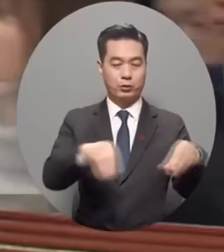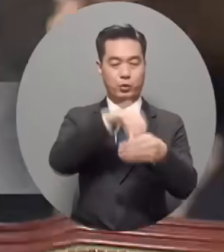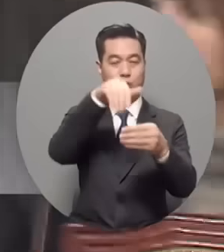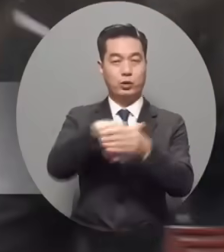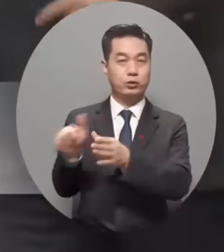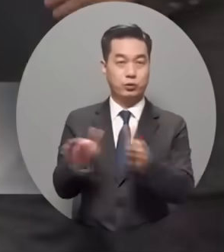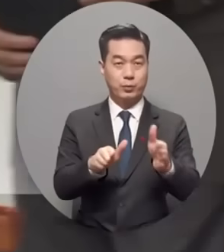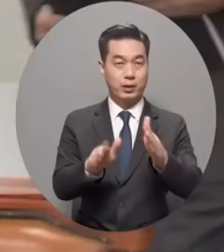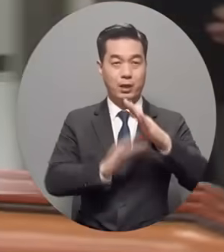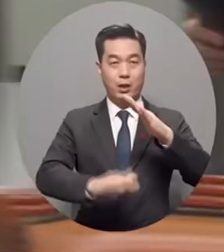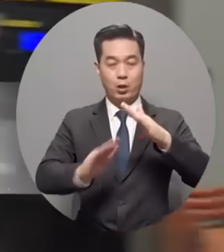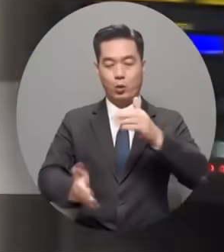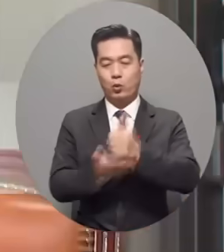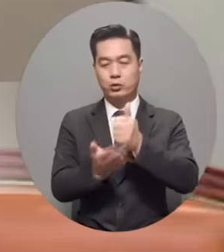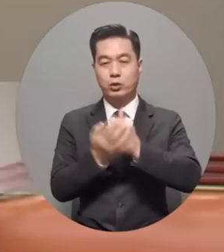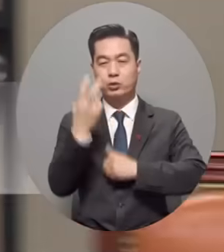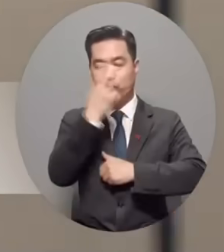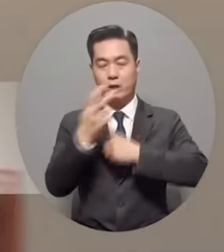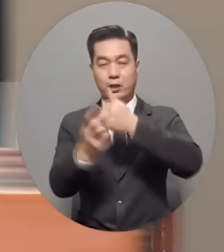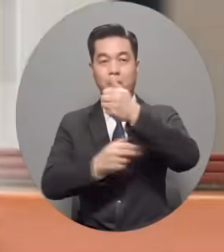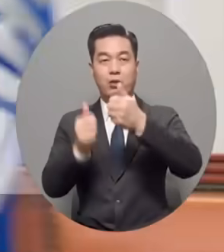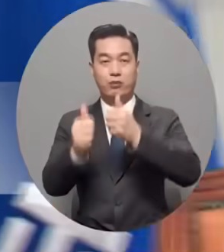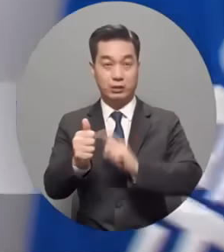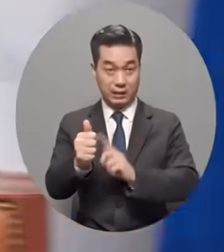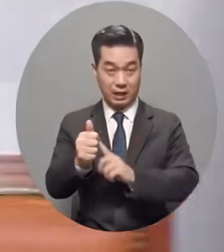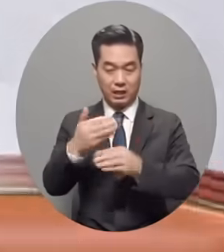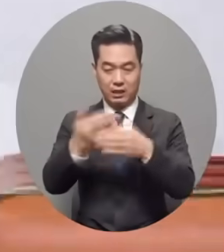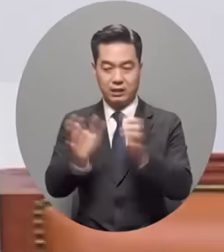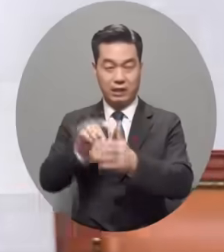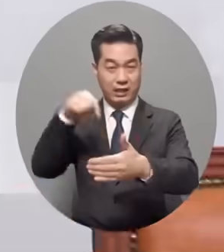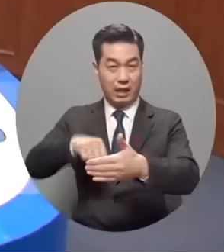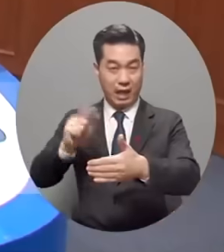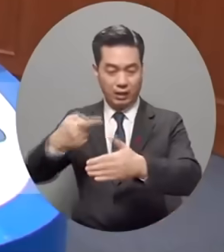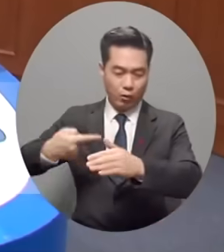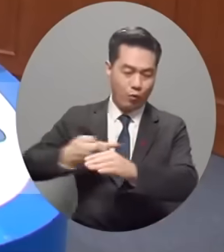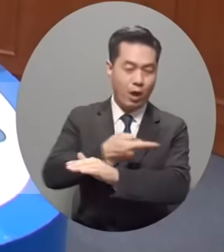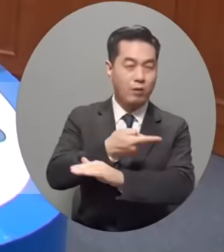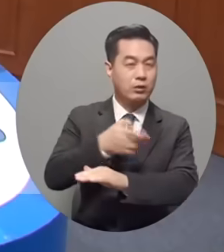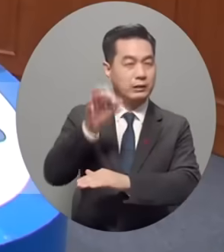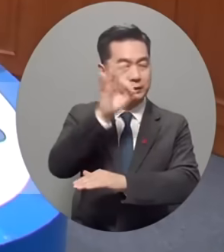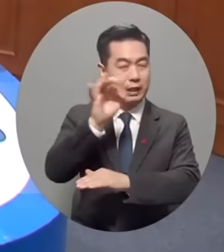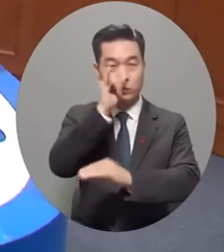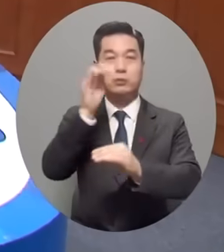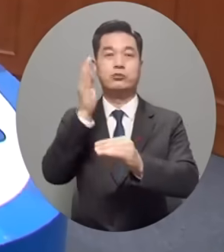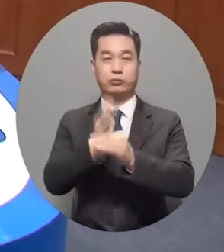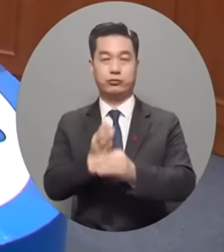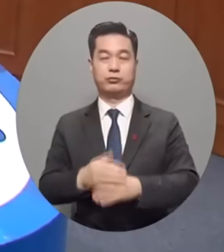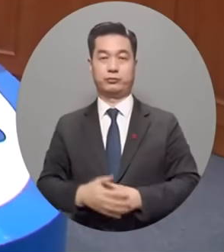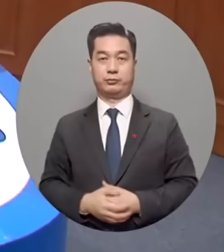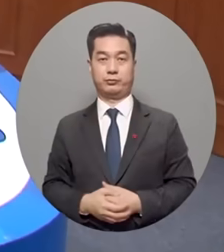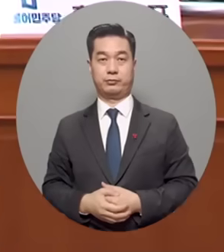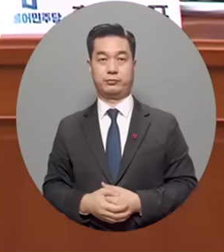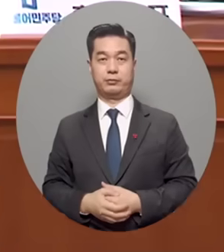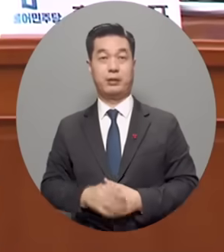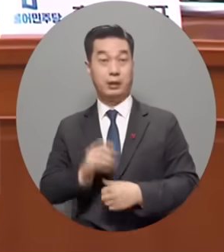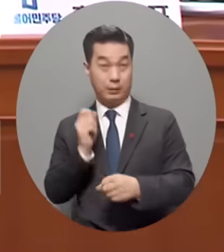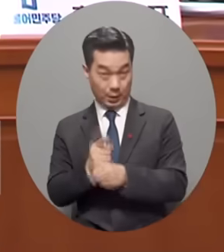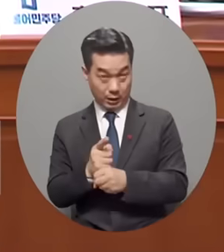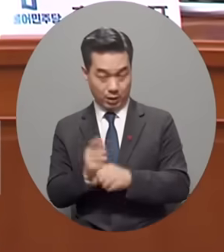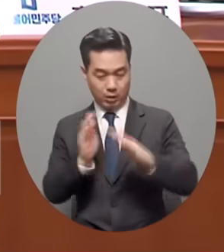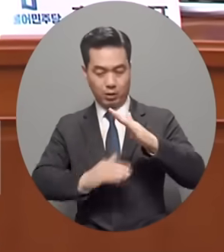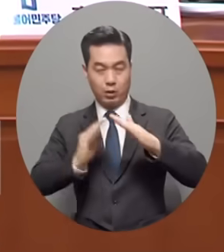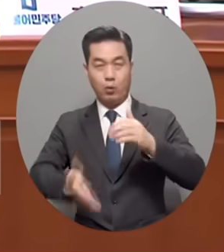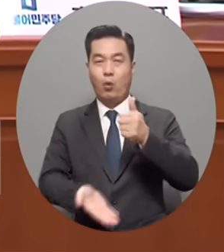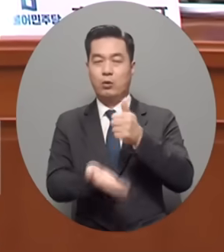총괄할 공천관리위원장에 당내가 아닌 외부 인사를 고려하고 있는 것으로 전해졌는데 벌써부터 공천